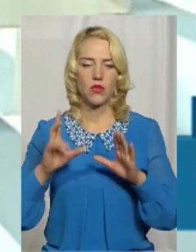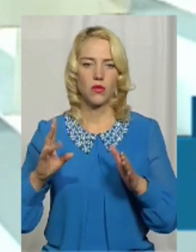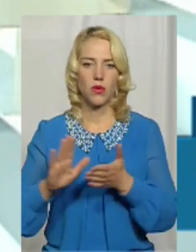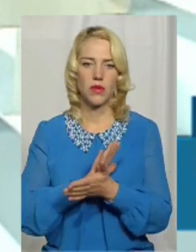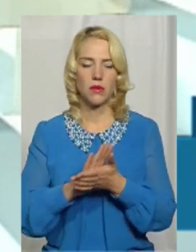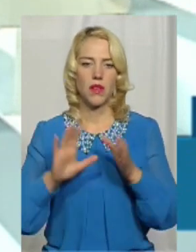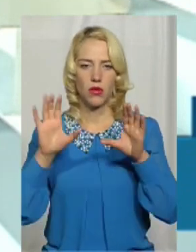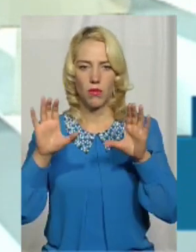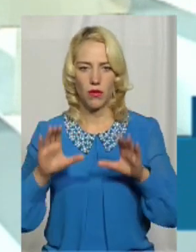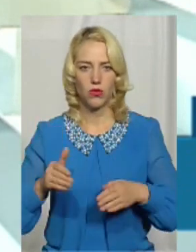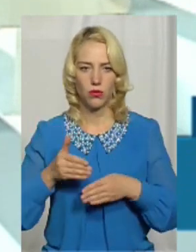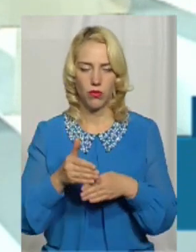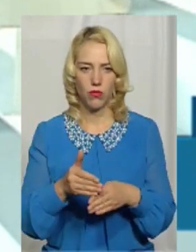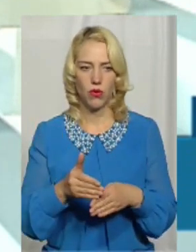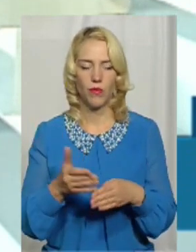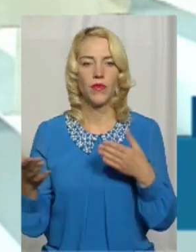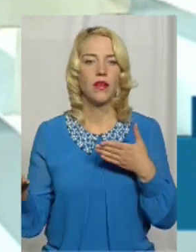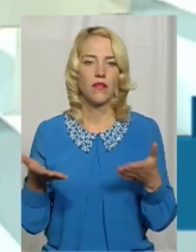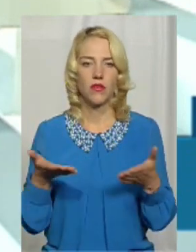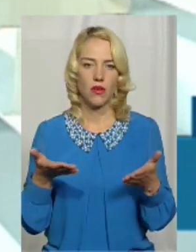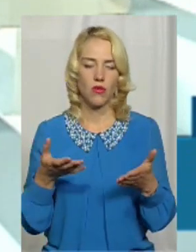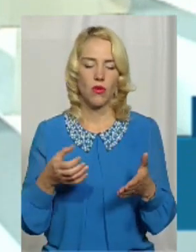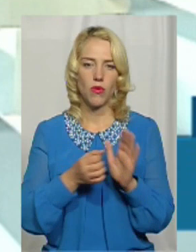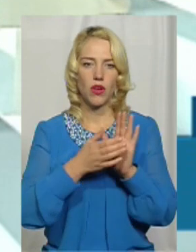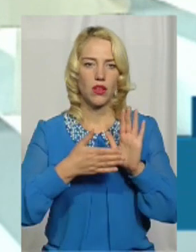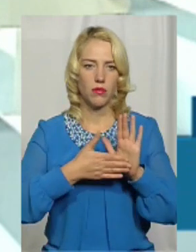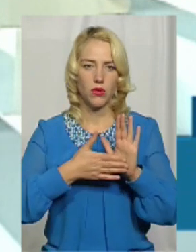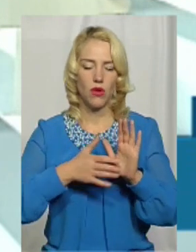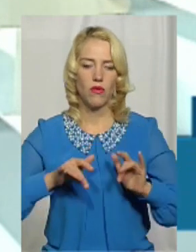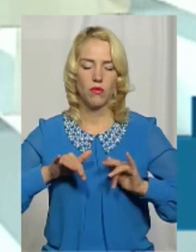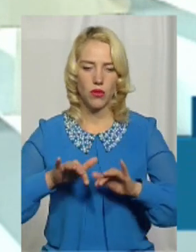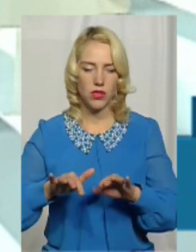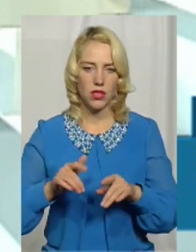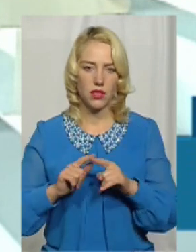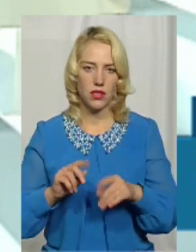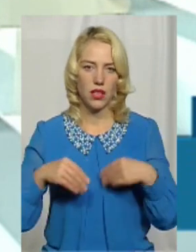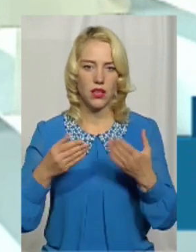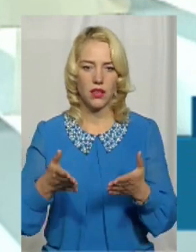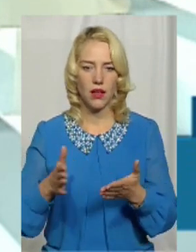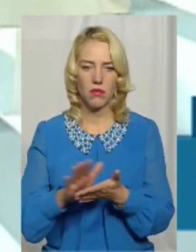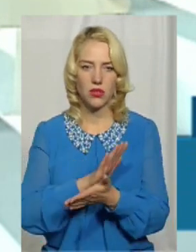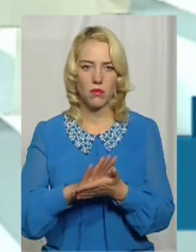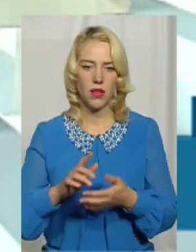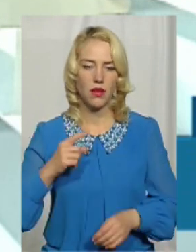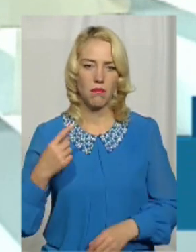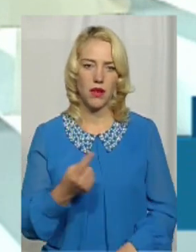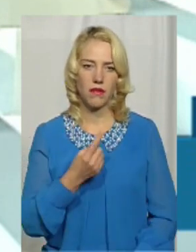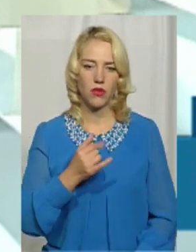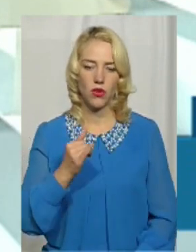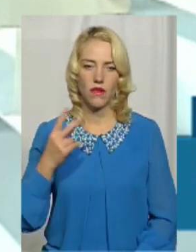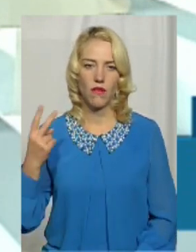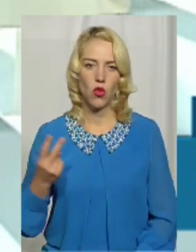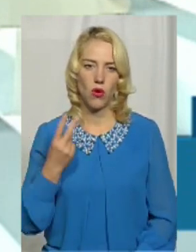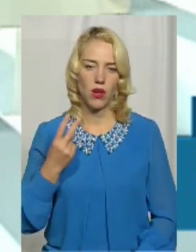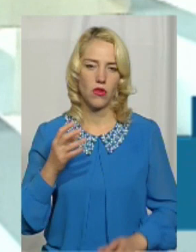безоплатну правову допомогу, в якому регламентовано процес надання безоплатної первинної і вторинної